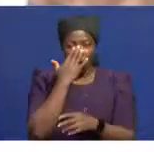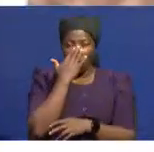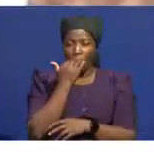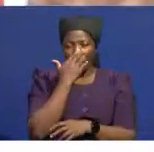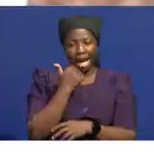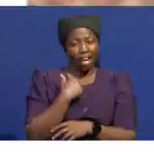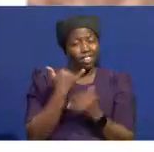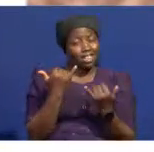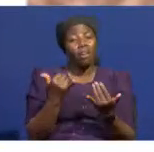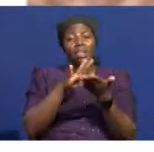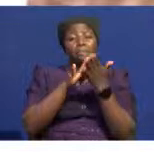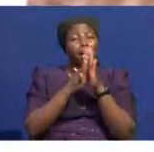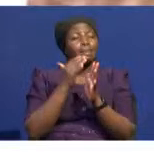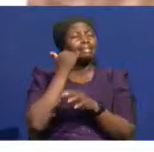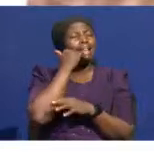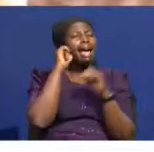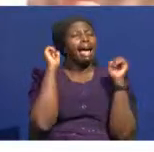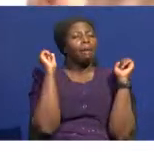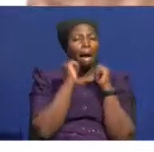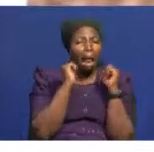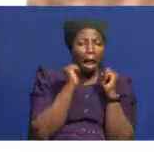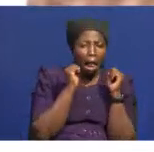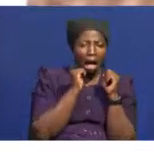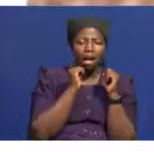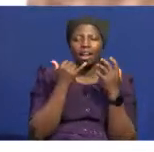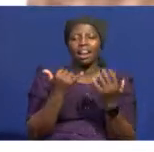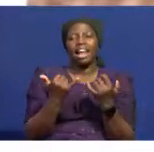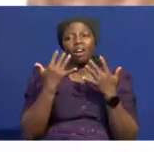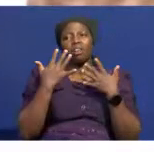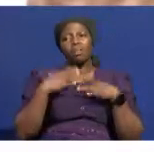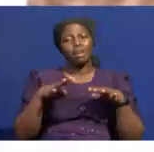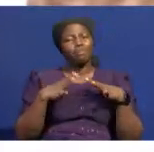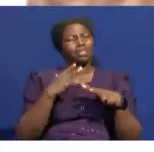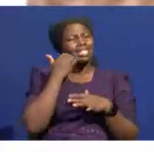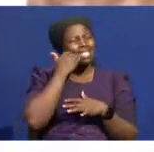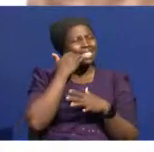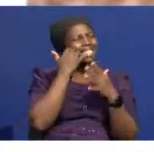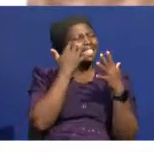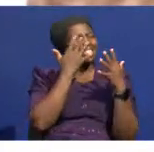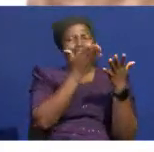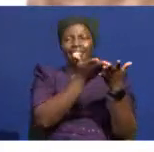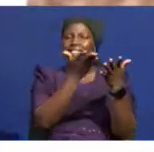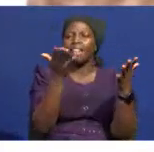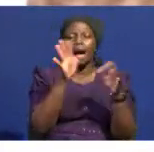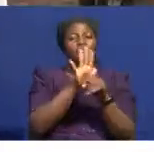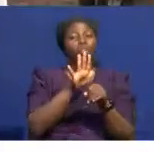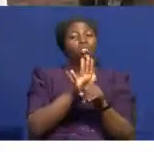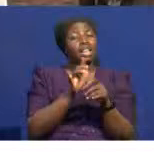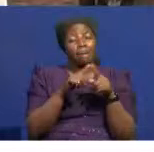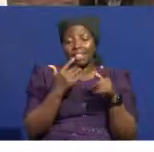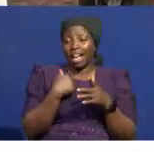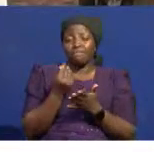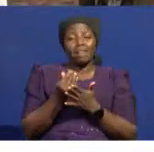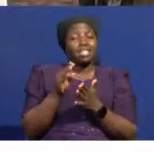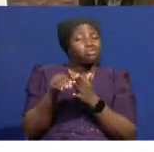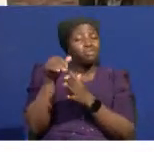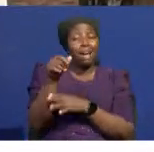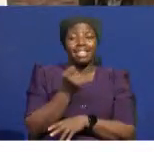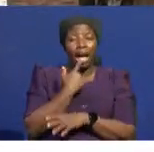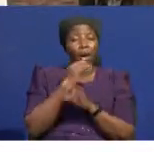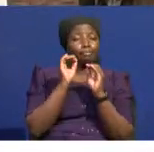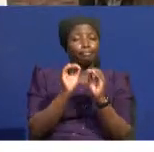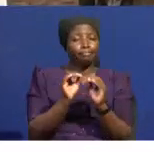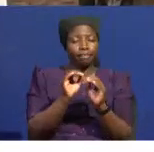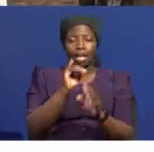wanakoncheka sasa kwa malaria. Sasa hai watu wako wakonye wengi sana. Na hakuna kitu ya kununua na haya kitu. The internally